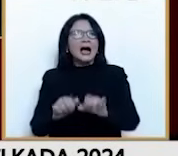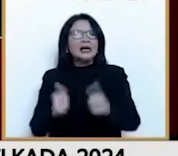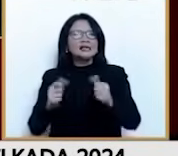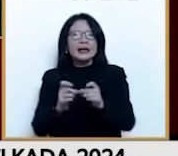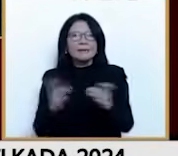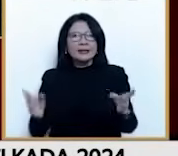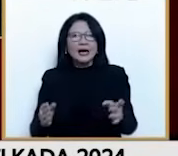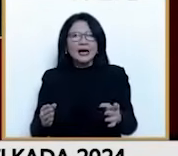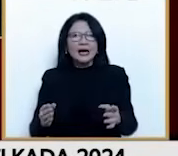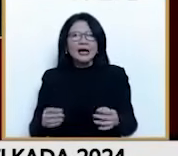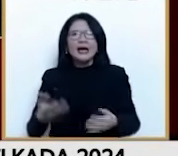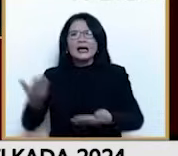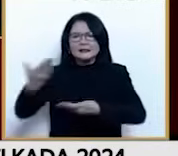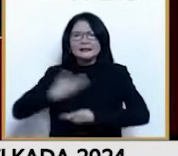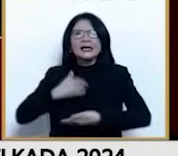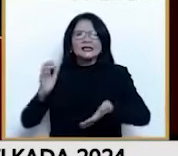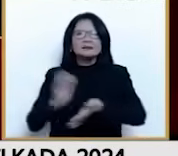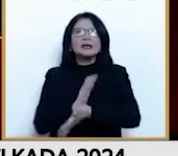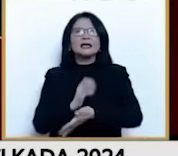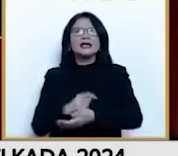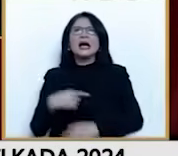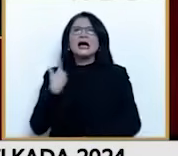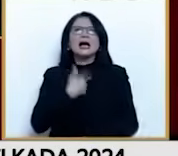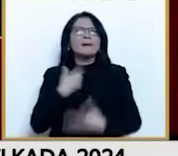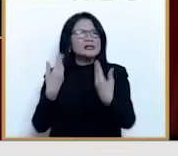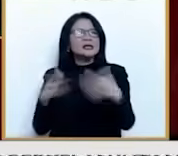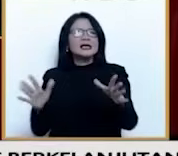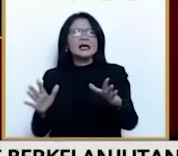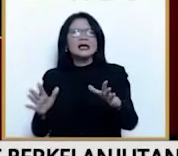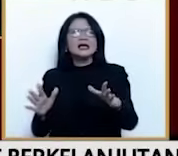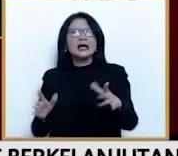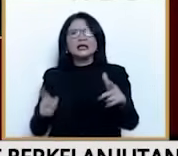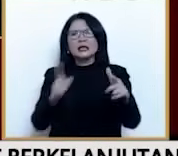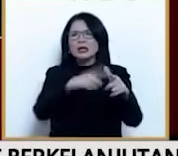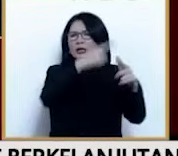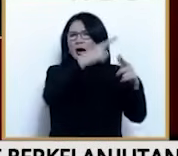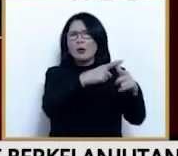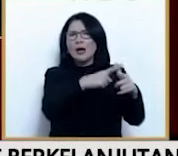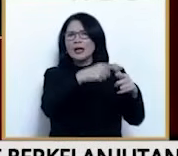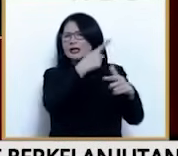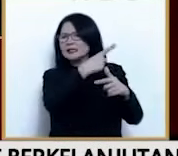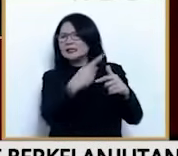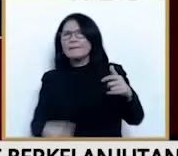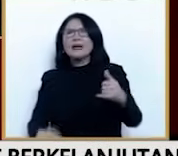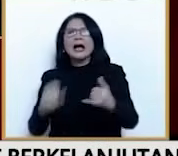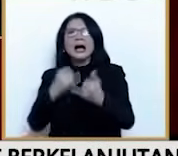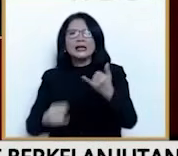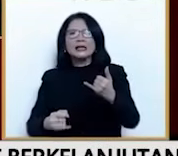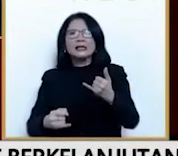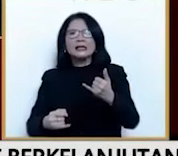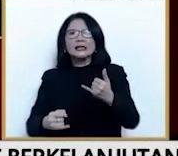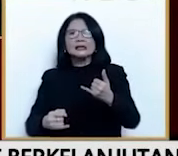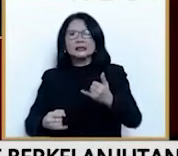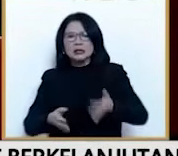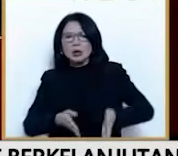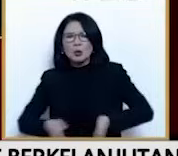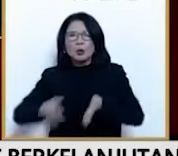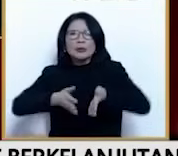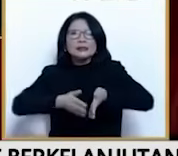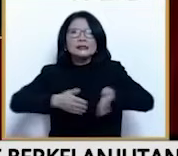Berikan kami kesempatan, kami akan selesaikan dari hulu ke hilir. Mulai dari normalisasi juga disiapkan,